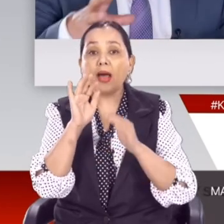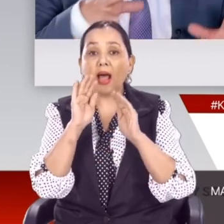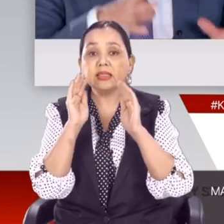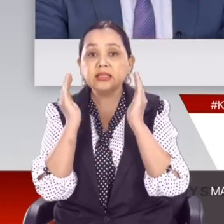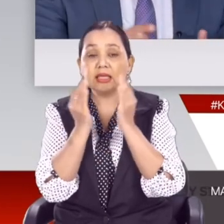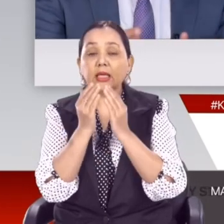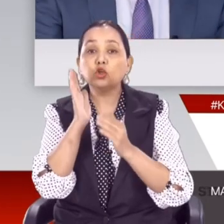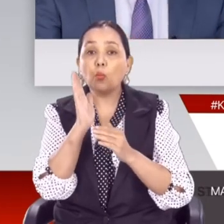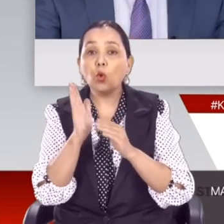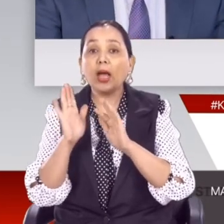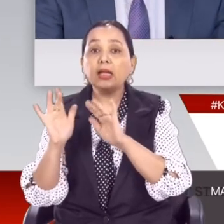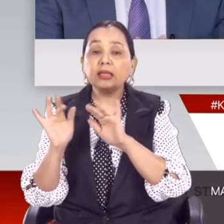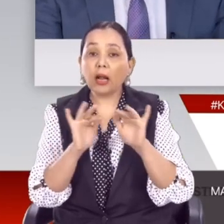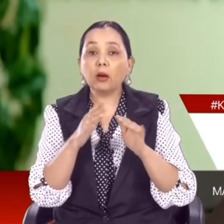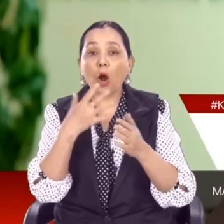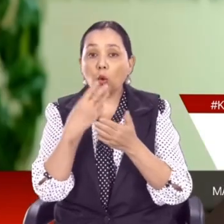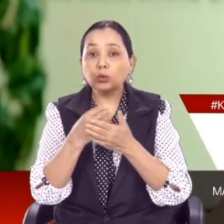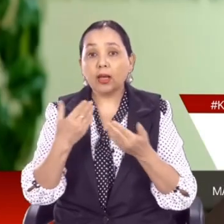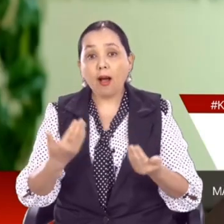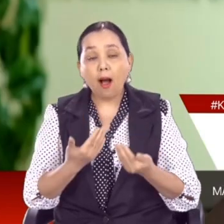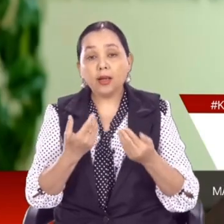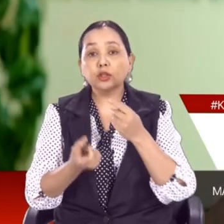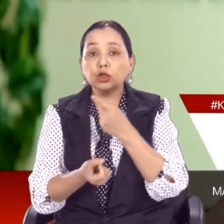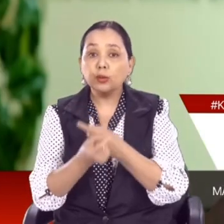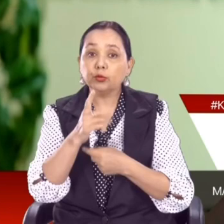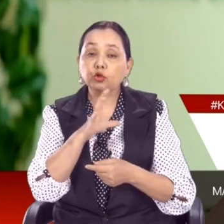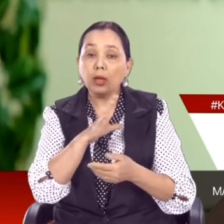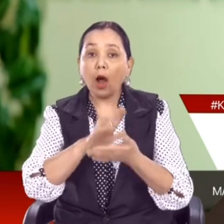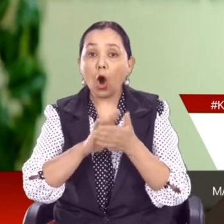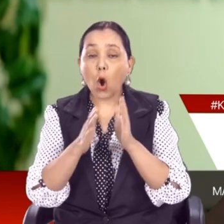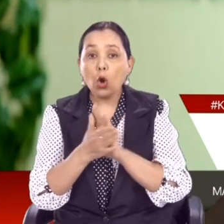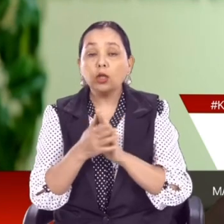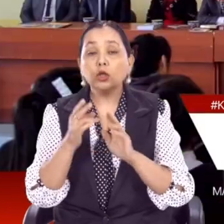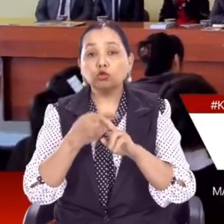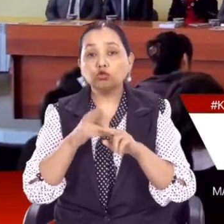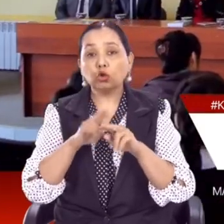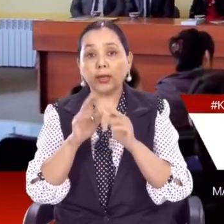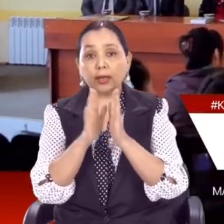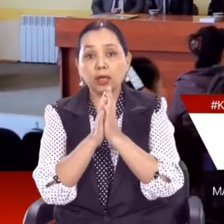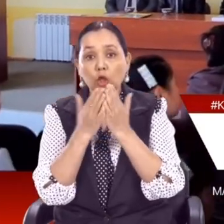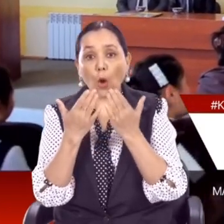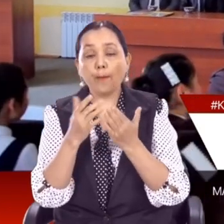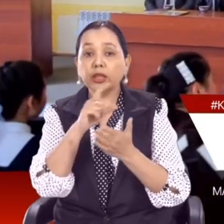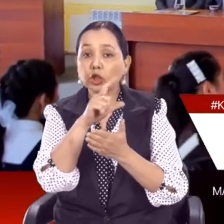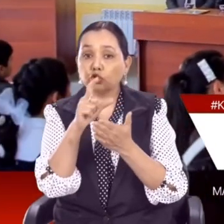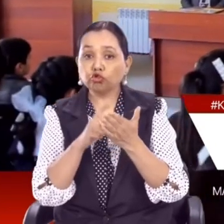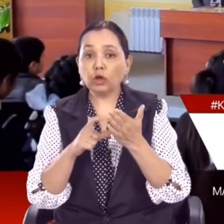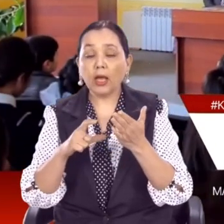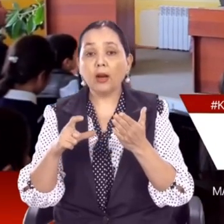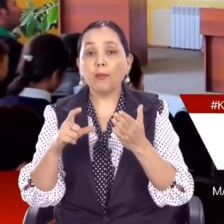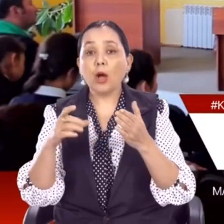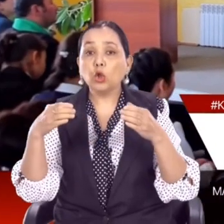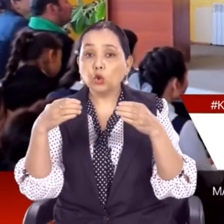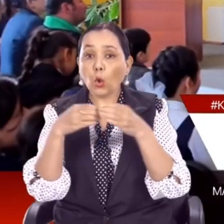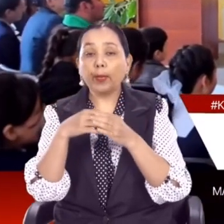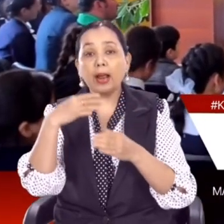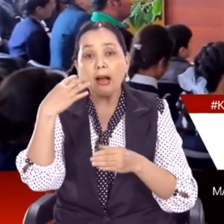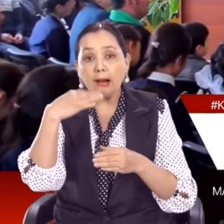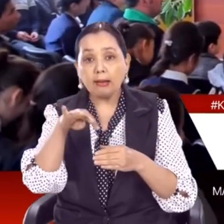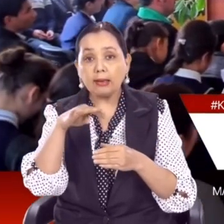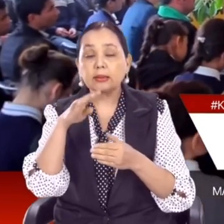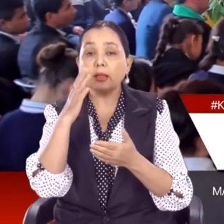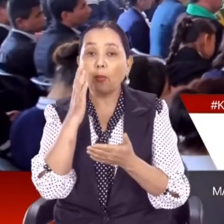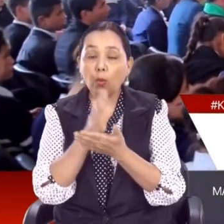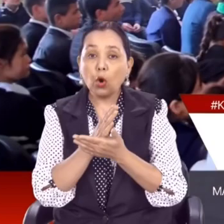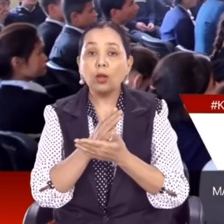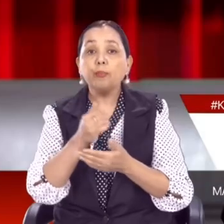bu karantingacha bo'lgan tadbir. O'zimni hayotimdan kelib chiqqan holatda kitobimda she'riy to'plamlarim 40